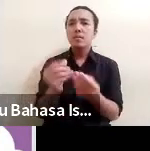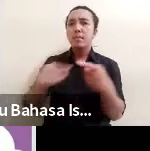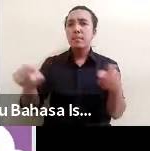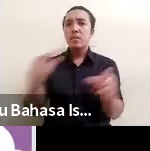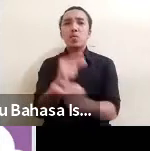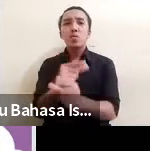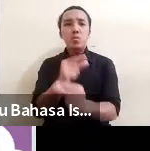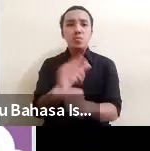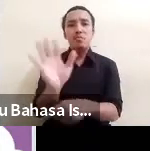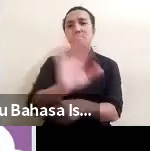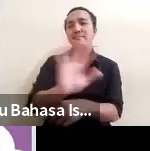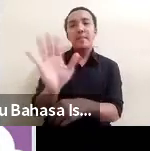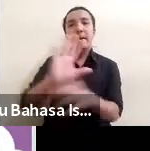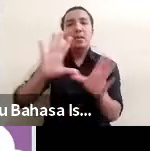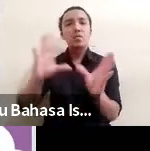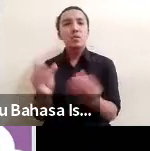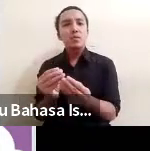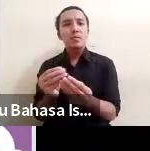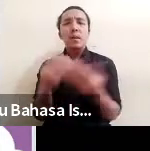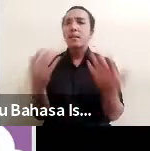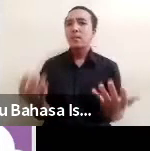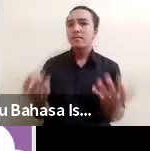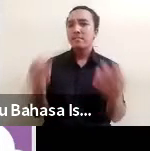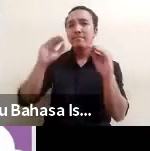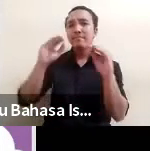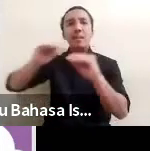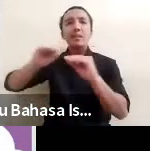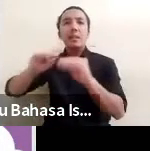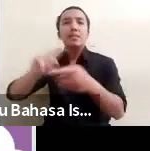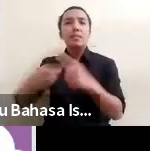mengajar teman-teman difabel. Nah, itu yang dimaksud Pak Bupati itu